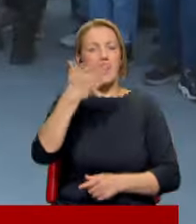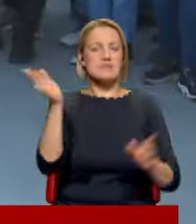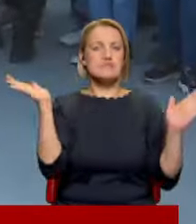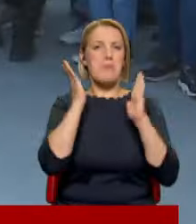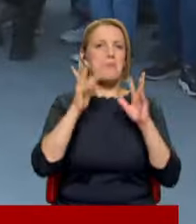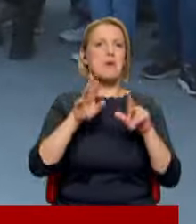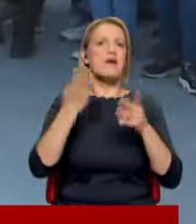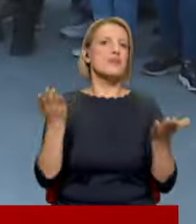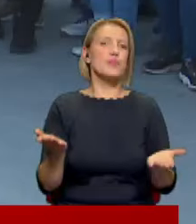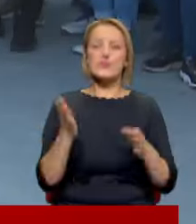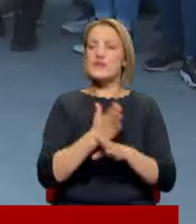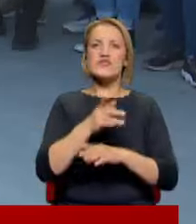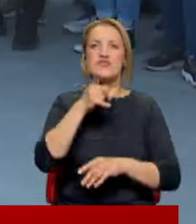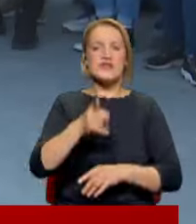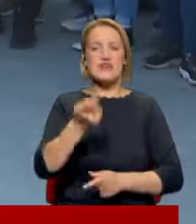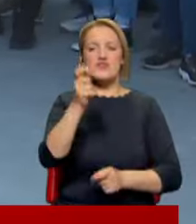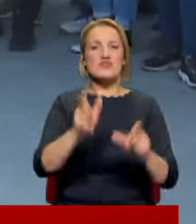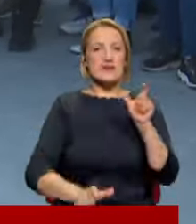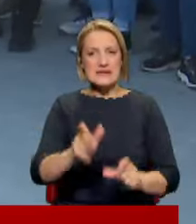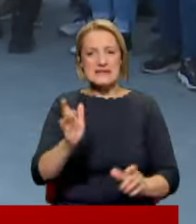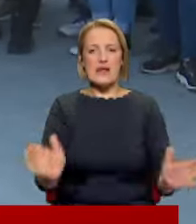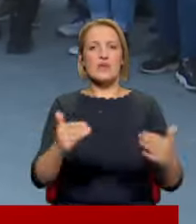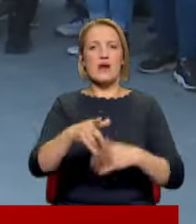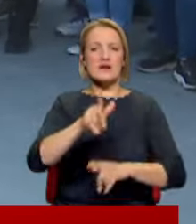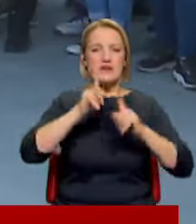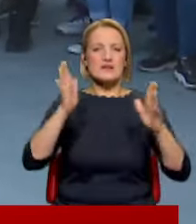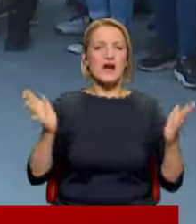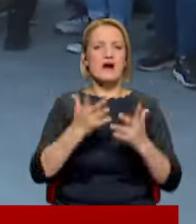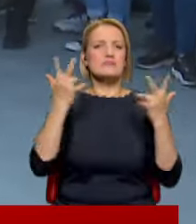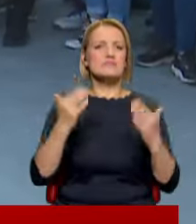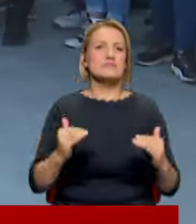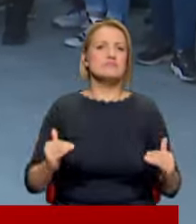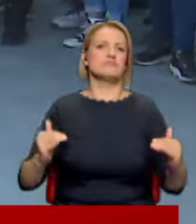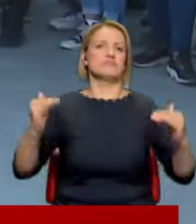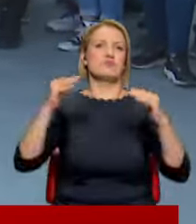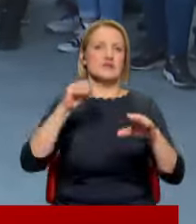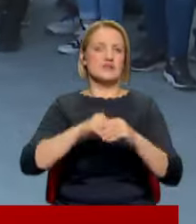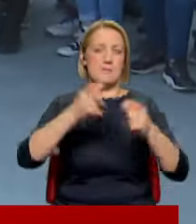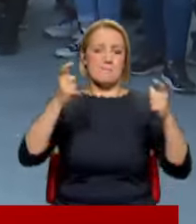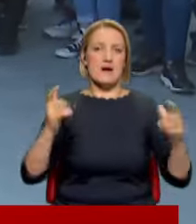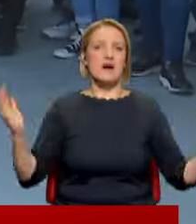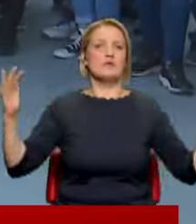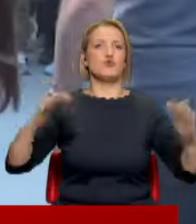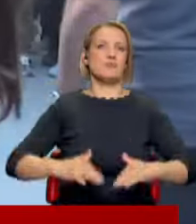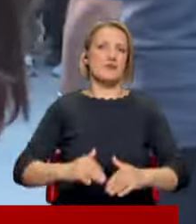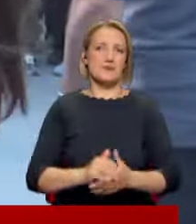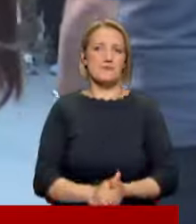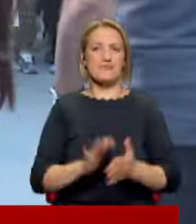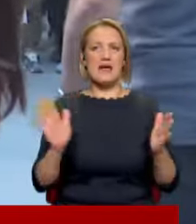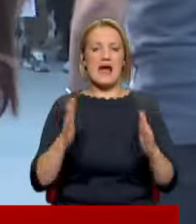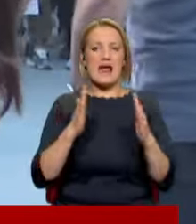durumda. Bu nedenle işçiler, sendikalar seslerini daha gür çıkarabilmek için meydanda toplandılar. Her